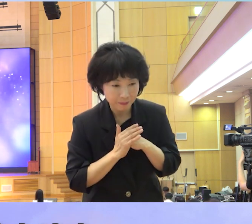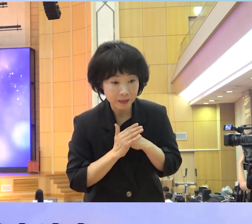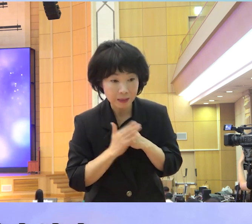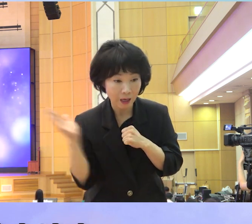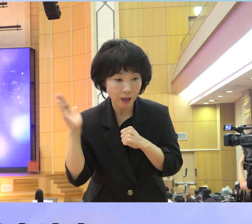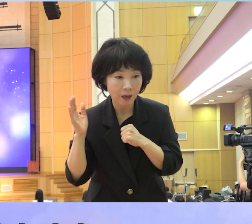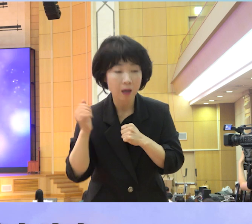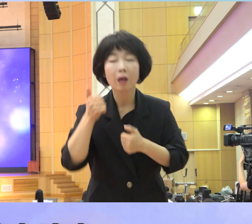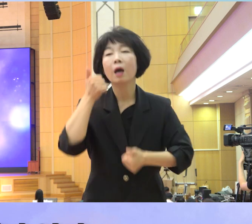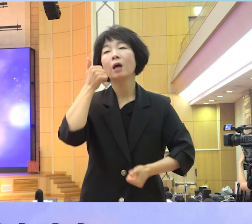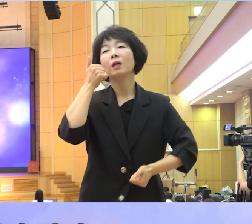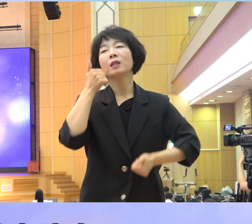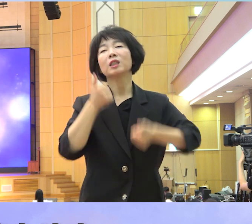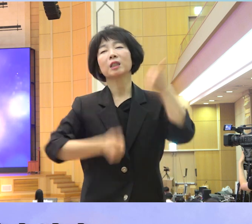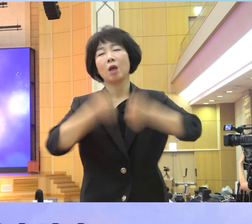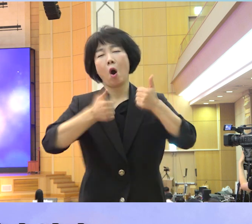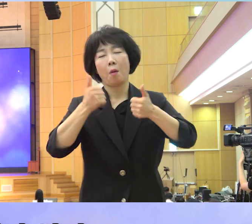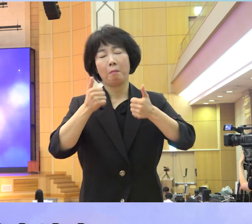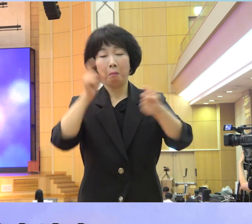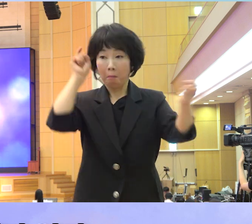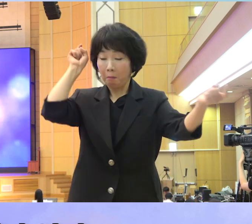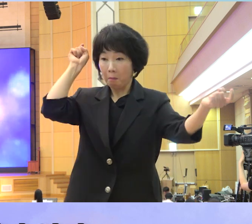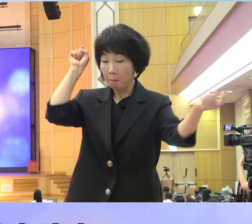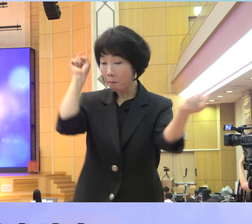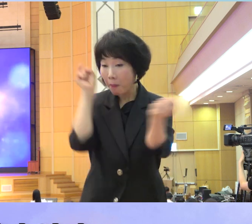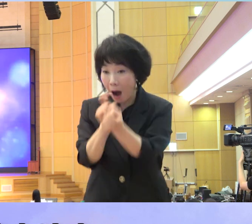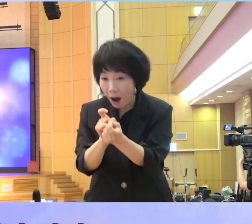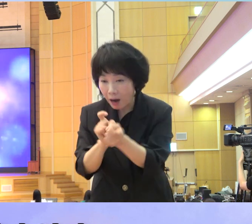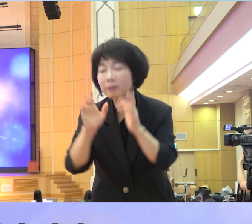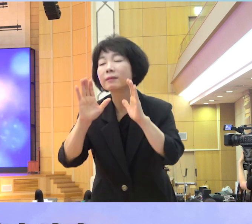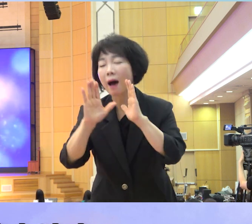따라가리니 시험을